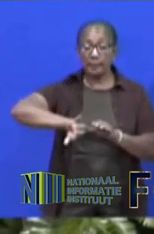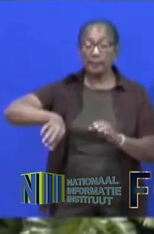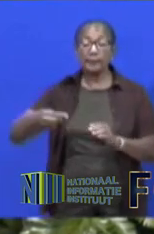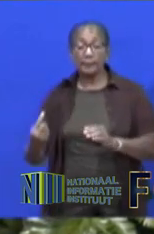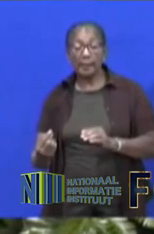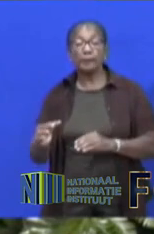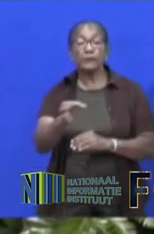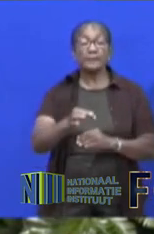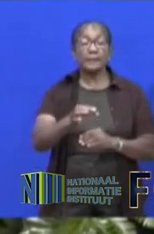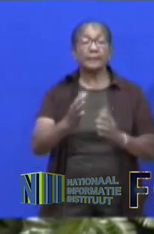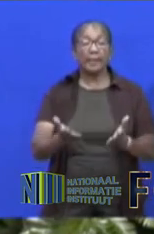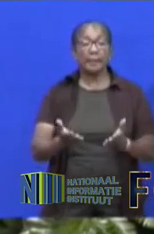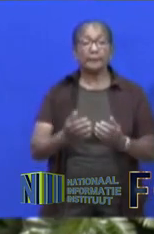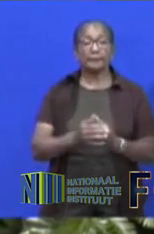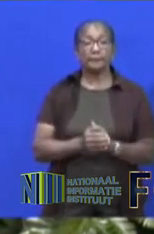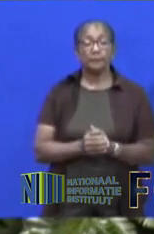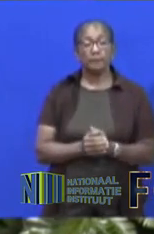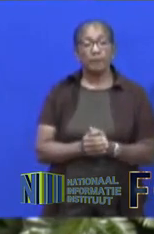overheidsquarantainefaciliteiten.